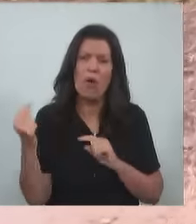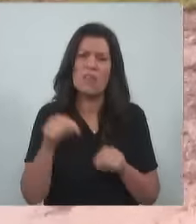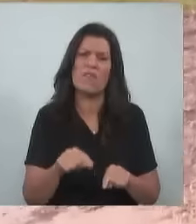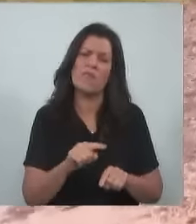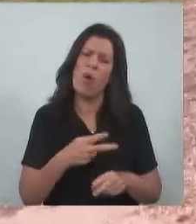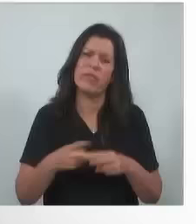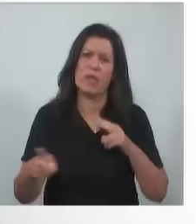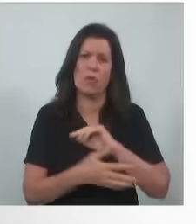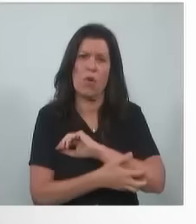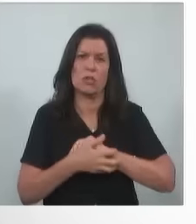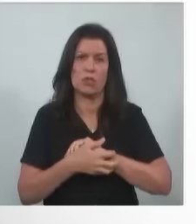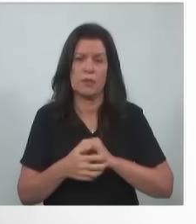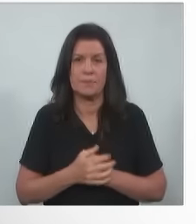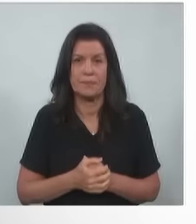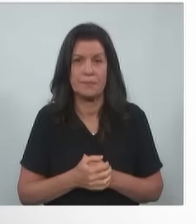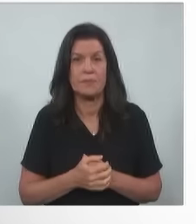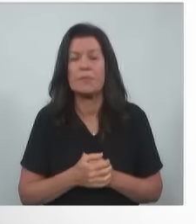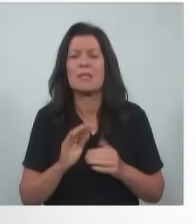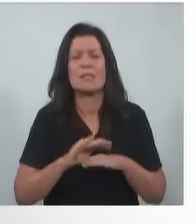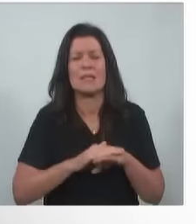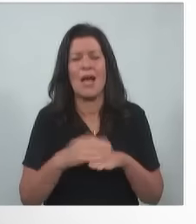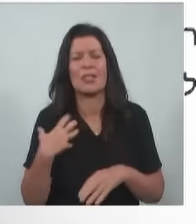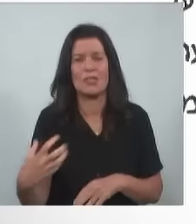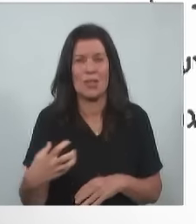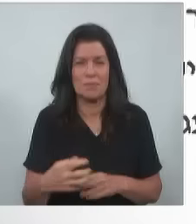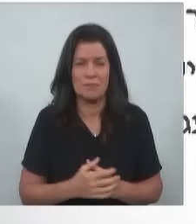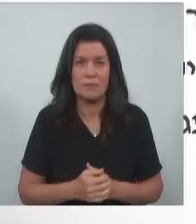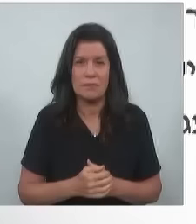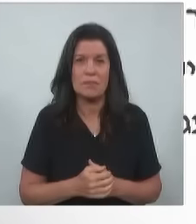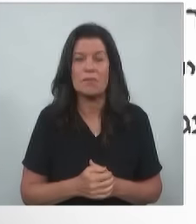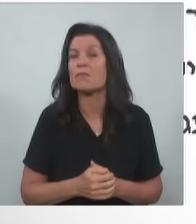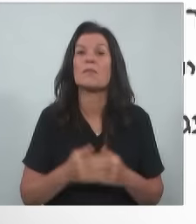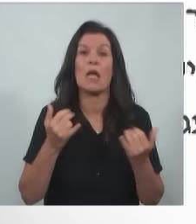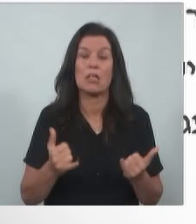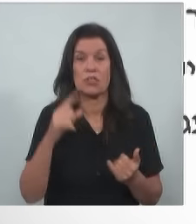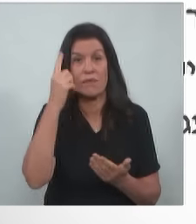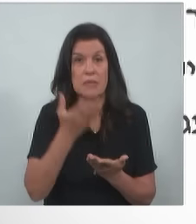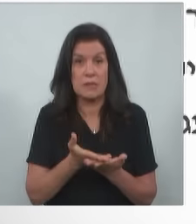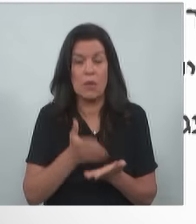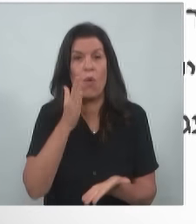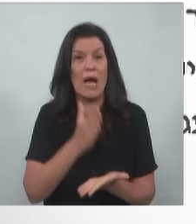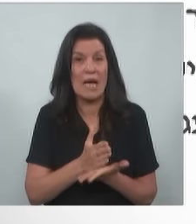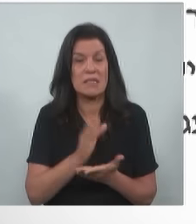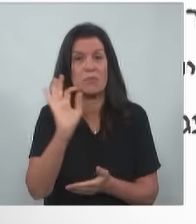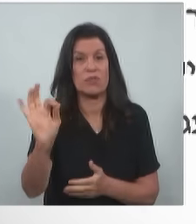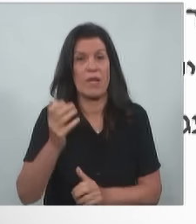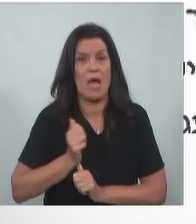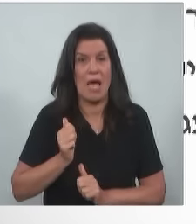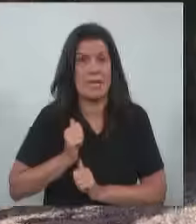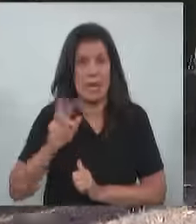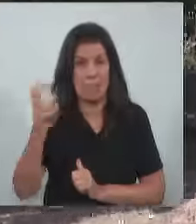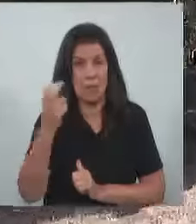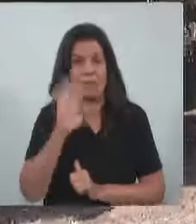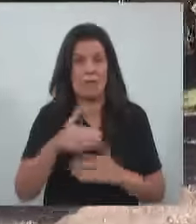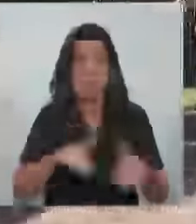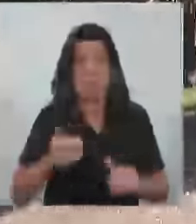נראה שמשהו זז כששר השיכון גולדקנופ הציע שמחצית מהמגרשים יוקצו לחיילי המילואים ולנכי צהל, אלא שגם ביניהם